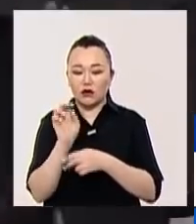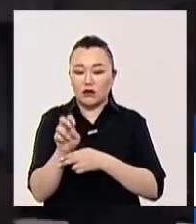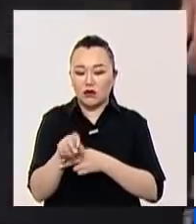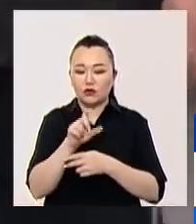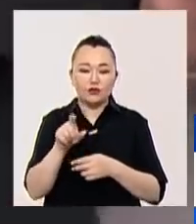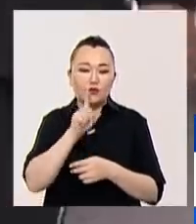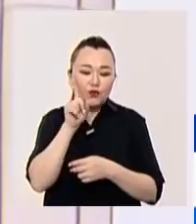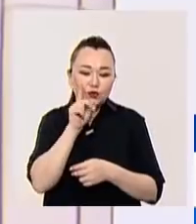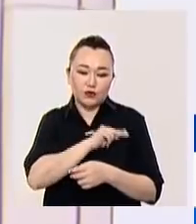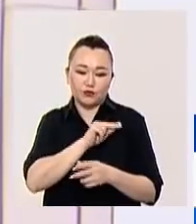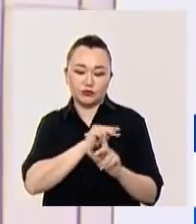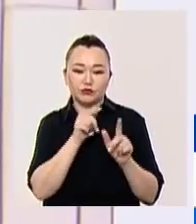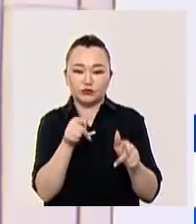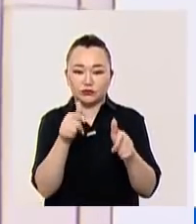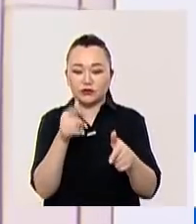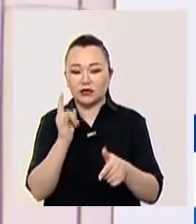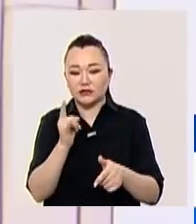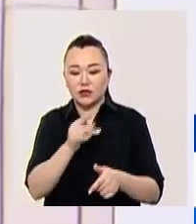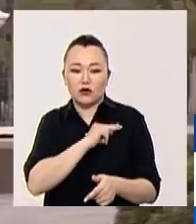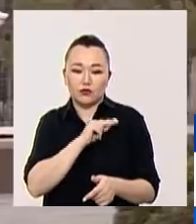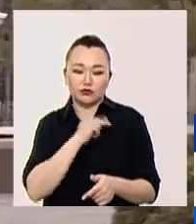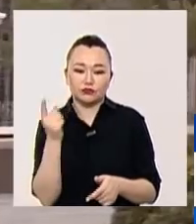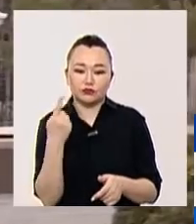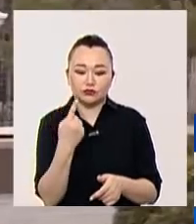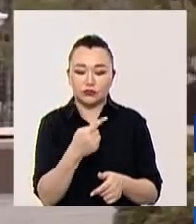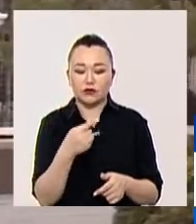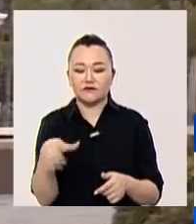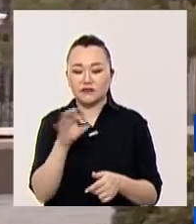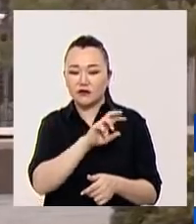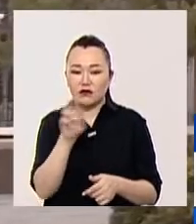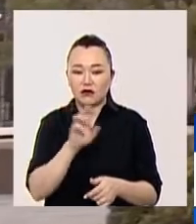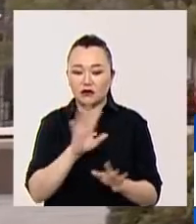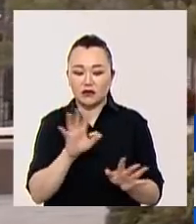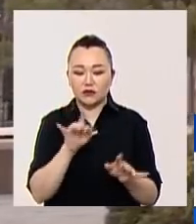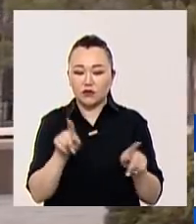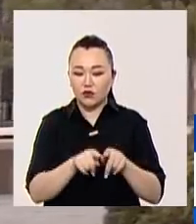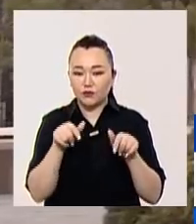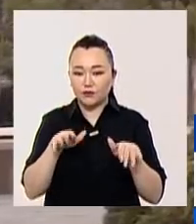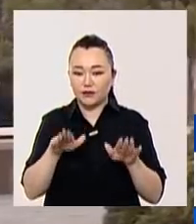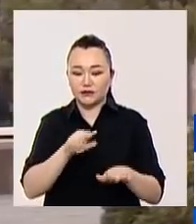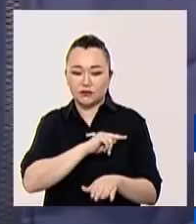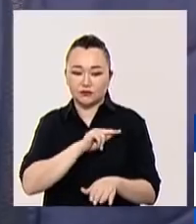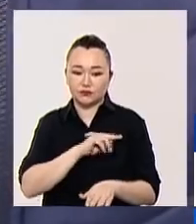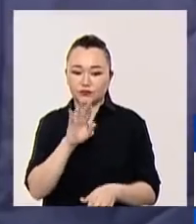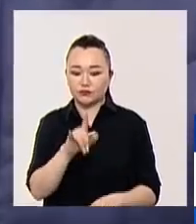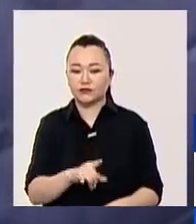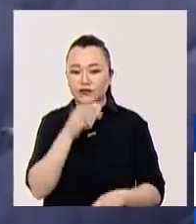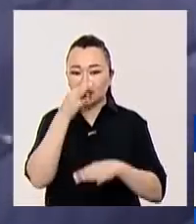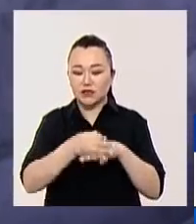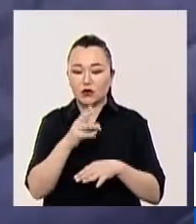жүрген жастарға жұмыс табылып, такси қызметіндегі жүргізушілер әрі-бері сабылмай осында еңбек ететін еді дейді.